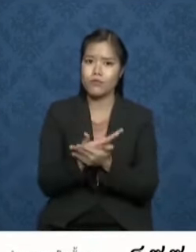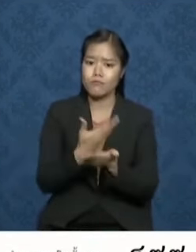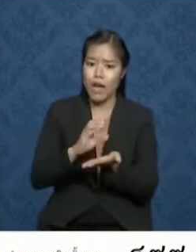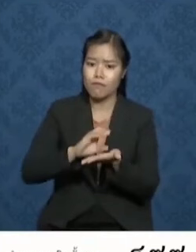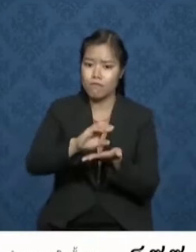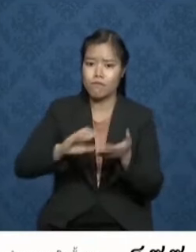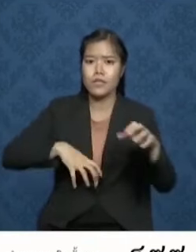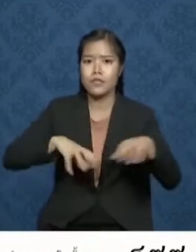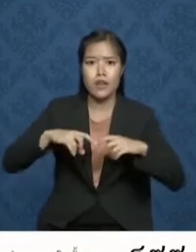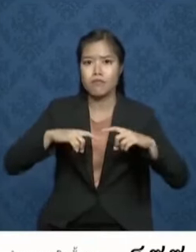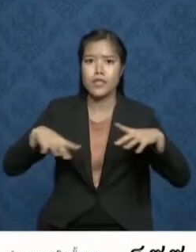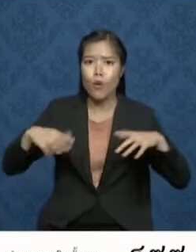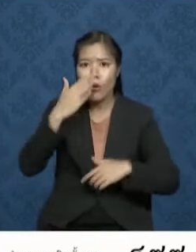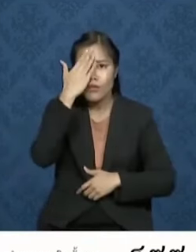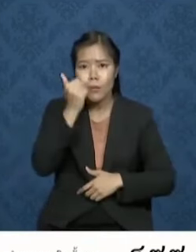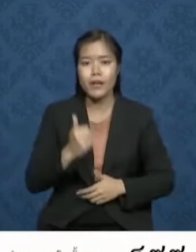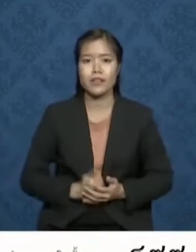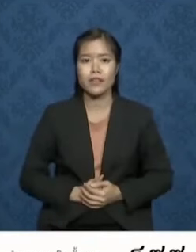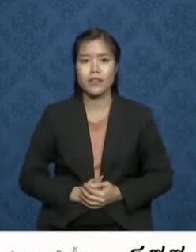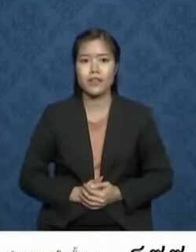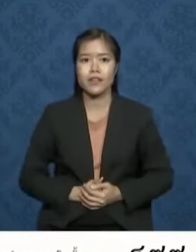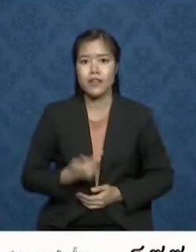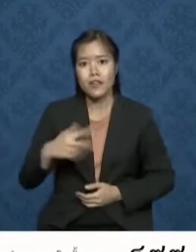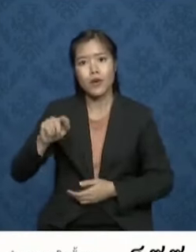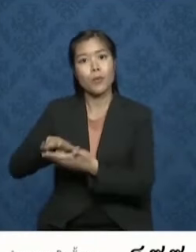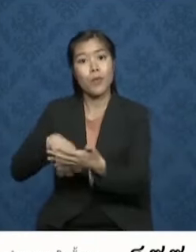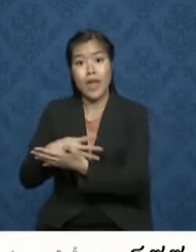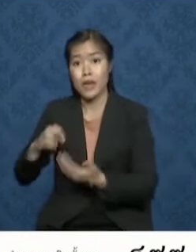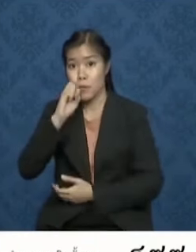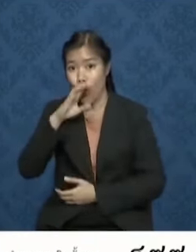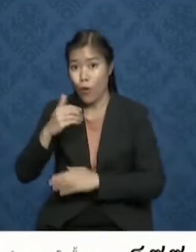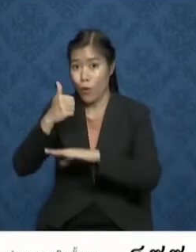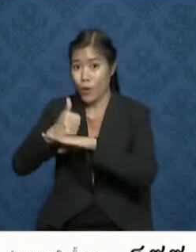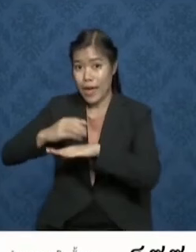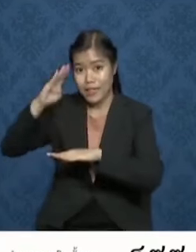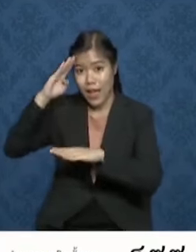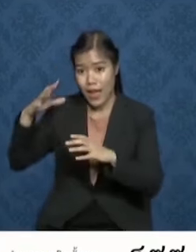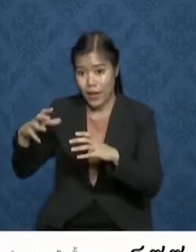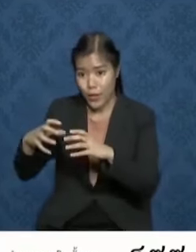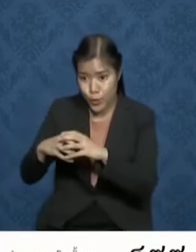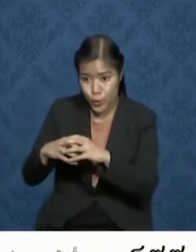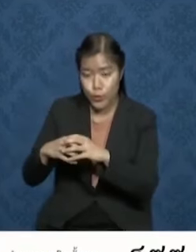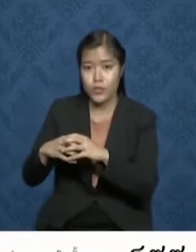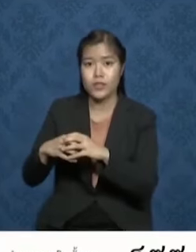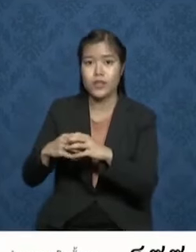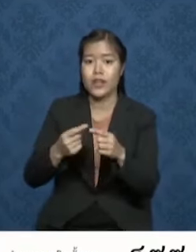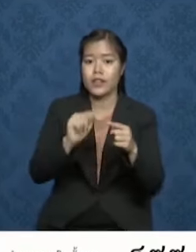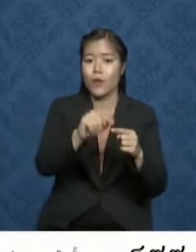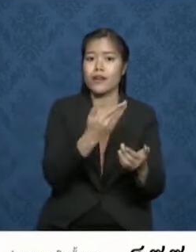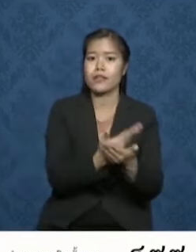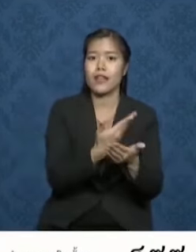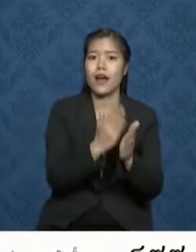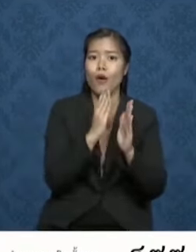ประมาณไม่สมเหตุสมผลและย้อนแย้งกับนโยบายที่นายกได้แถลงไว้ว่าจะลดกำลัง